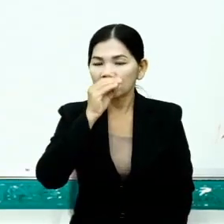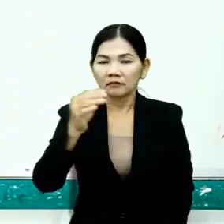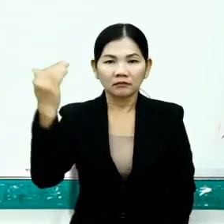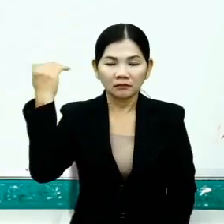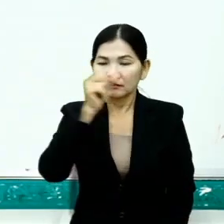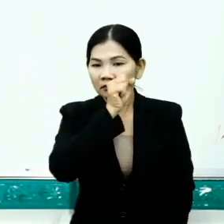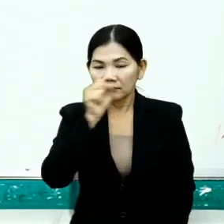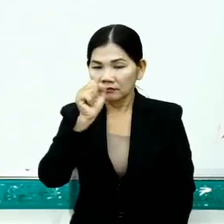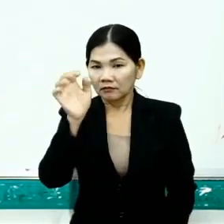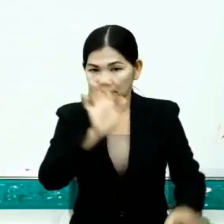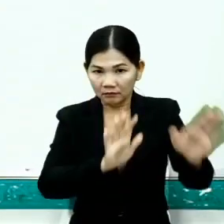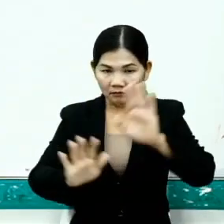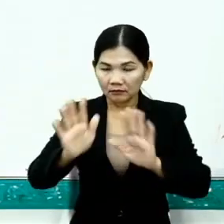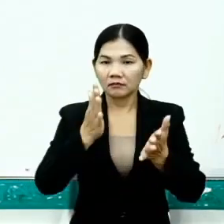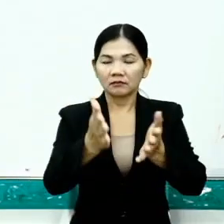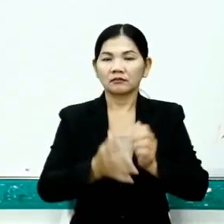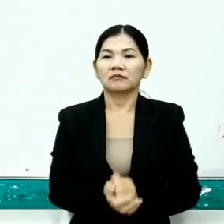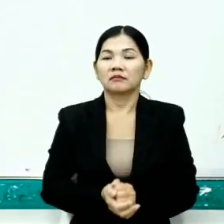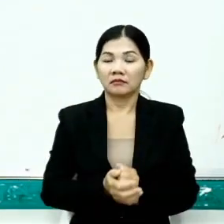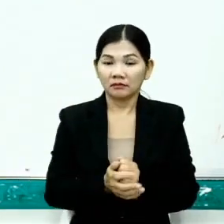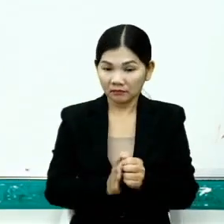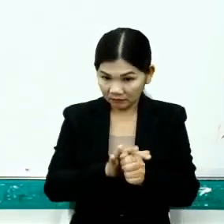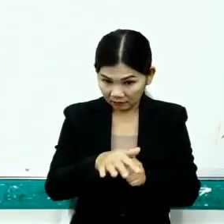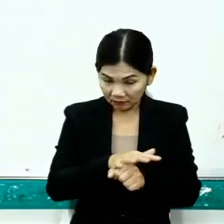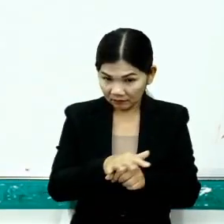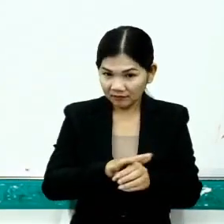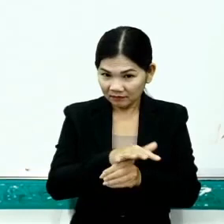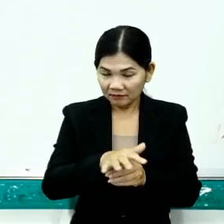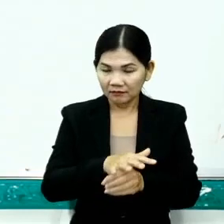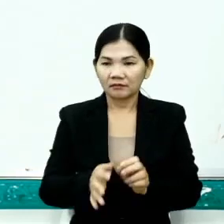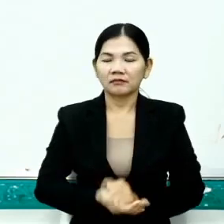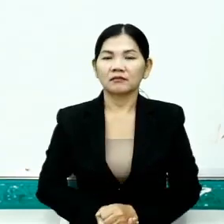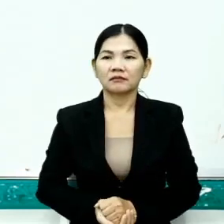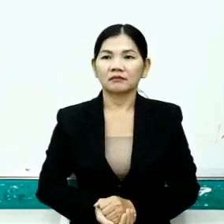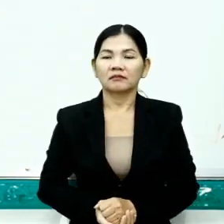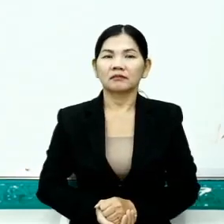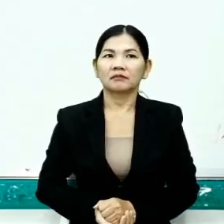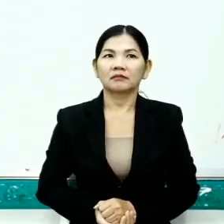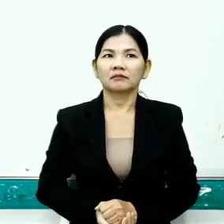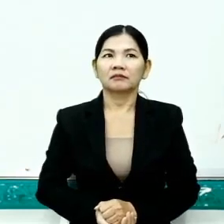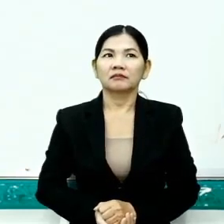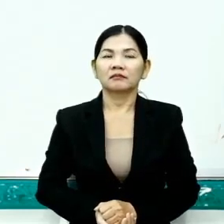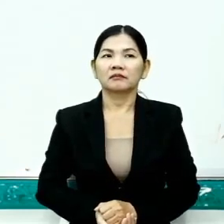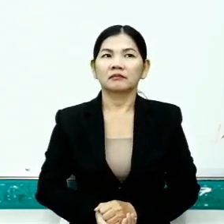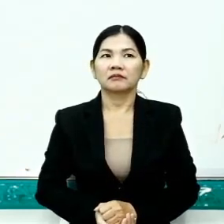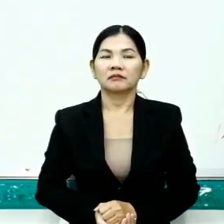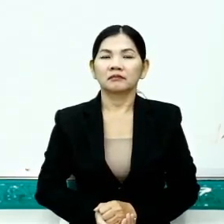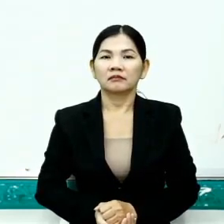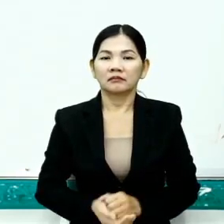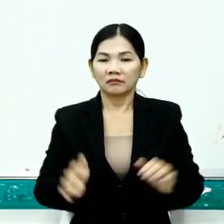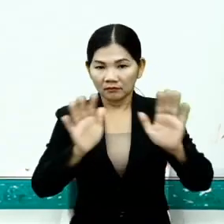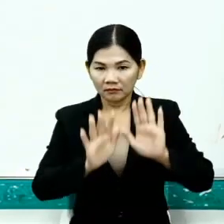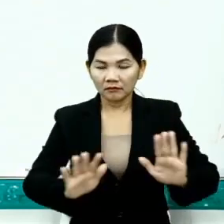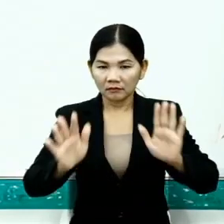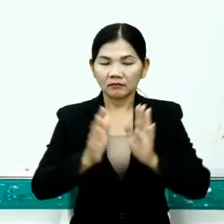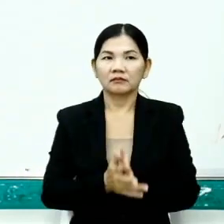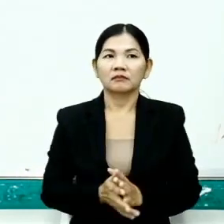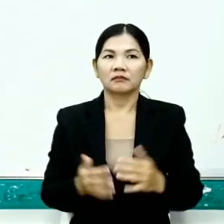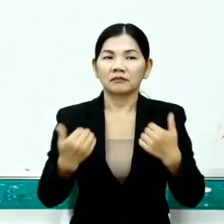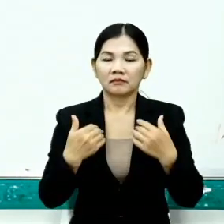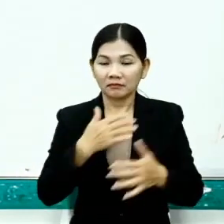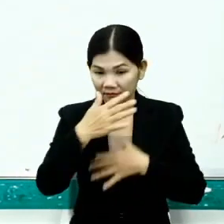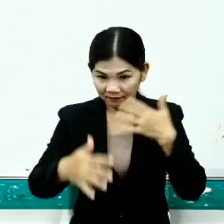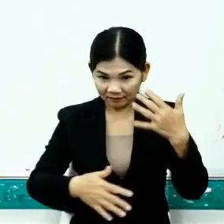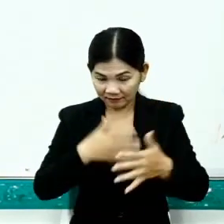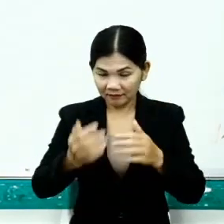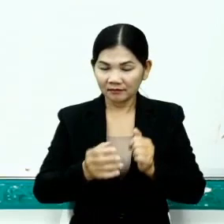hơi dân thưa cài bị ca tam lại kêu con cho chân chiêng chìm riêng bạn đừng nghe con, chà hơi dân thưa cài bị ca chìm muối lại kêu nó cứ sập